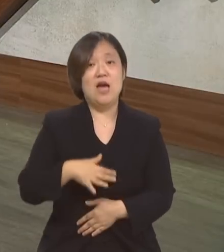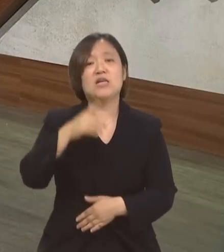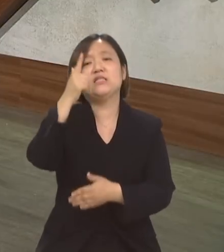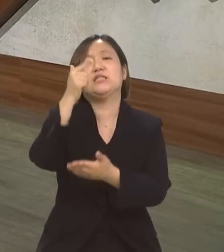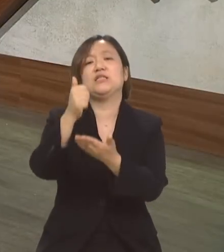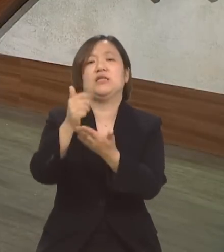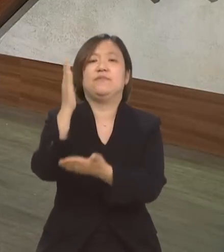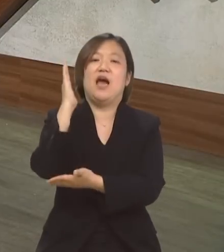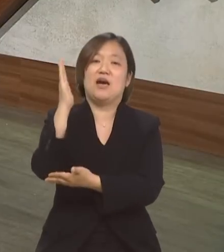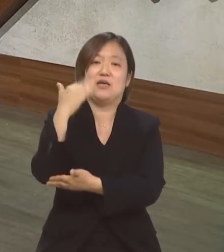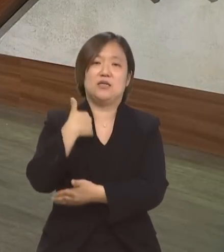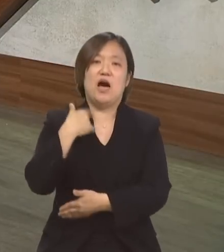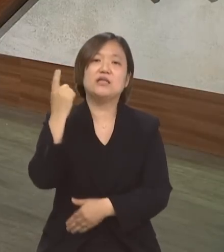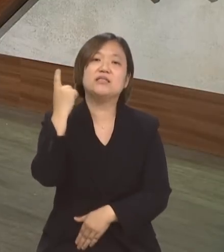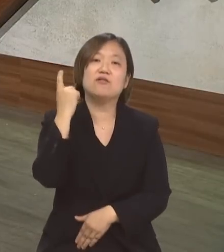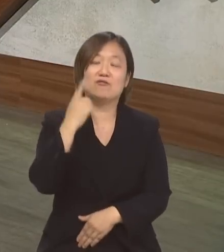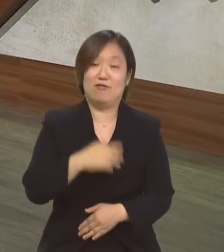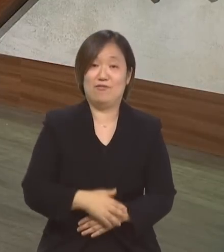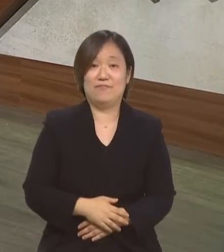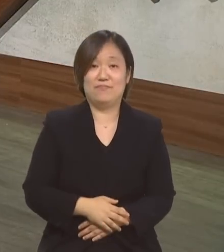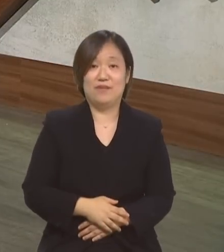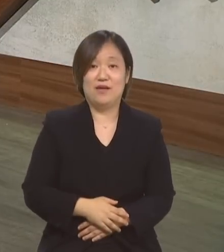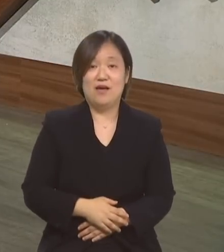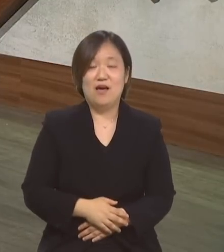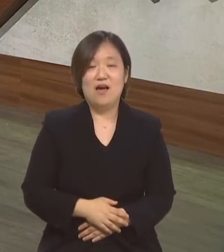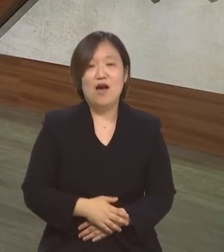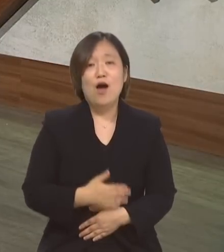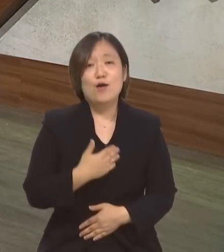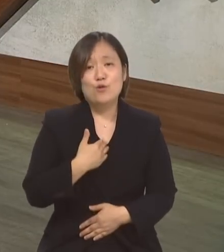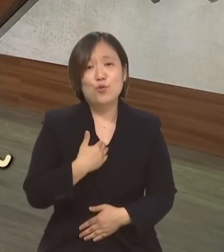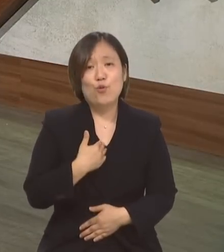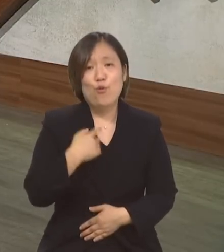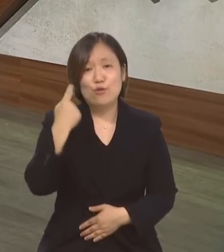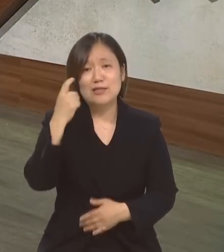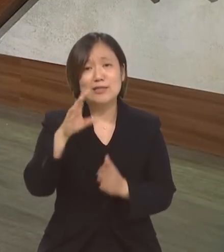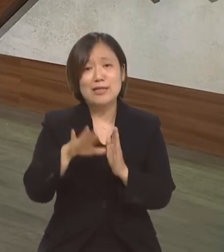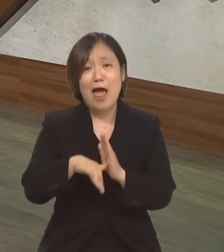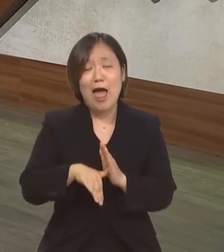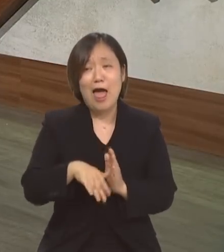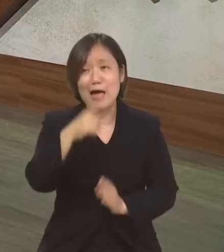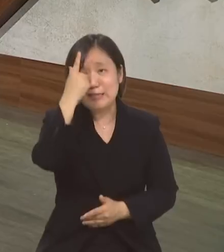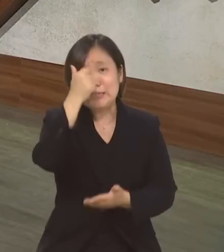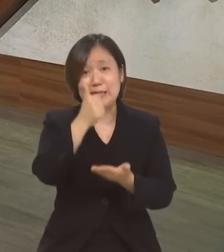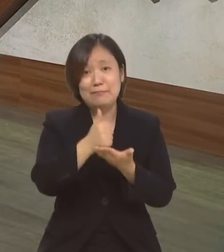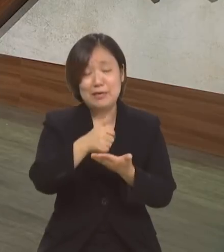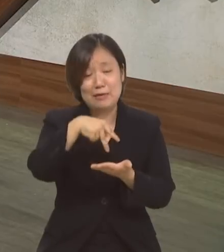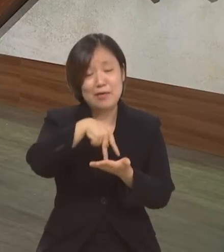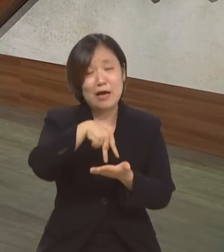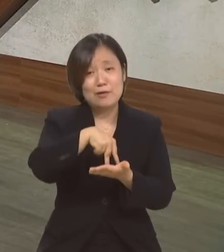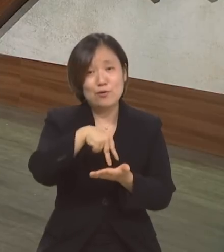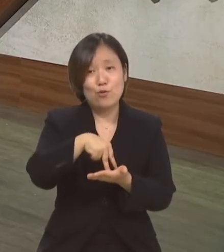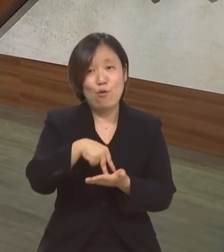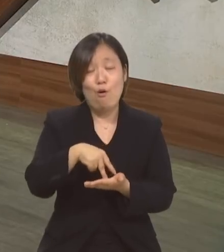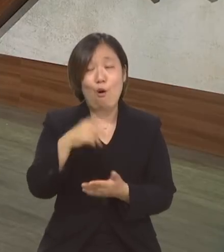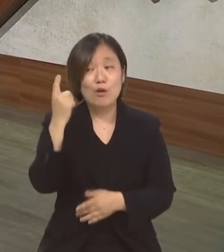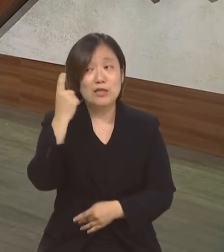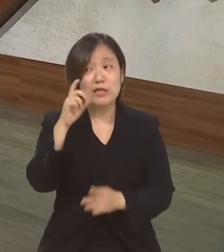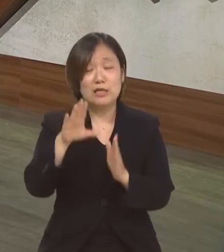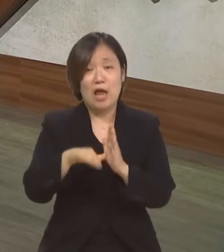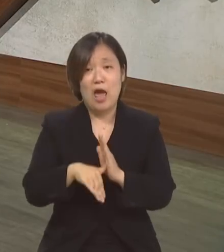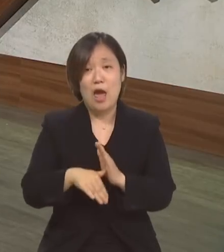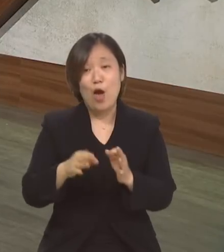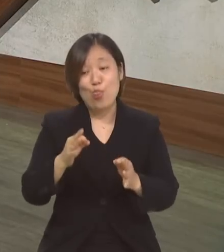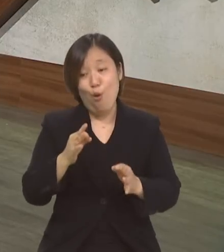이야기입니다 참 이런 이야기 들으면 이제 뭐 스님이 저조차도 참 이렇게 환희심이나요 그